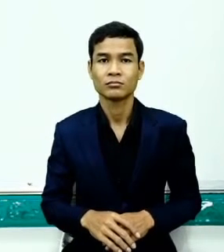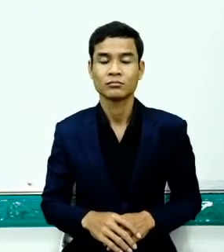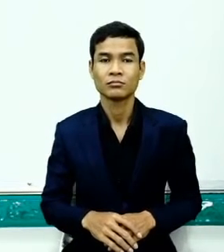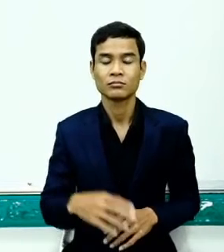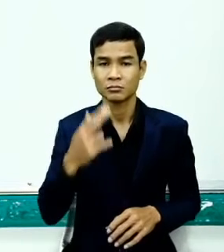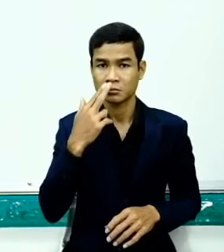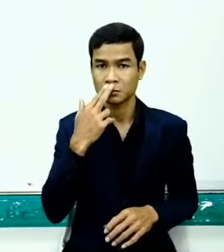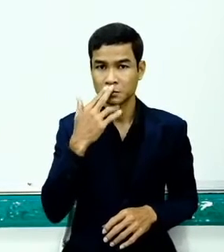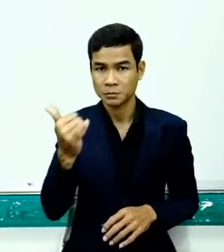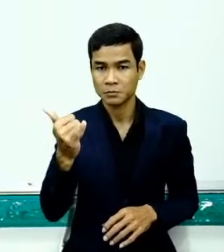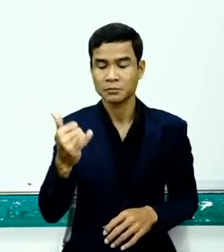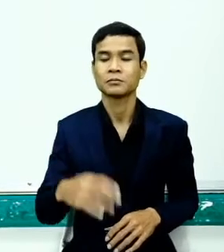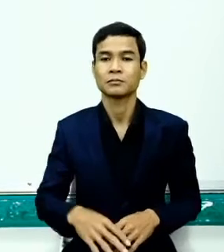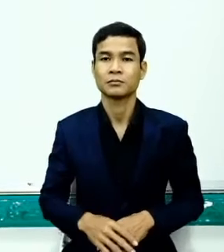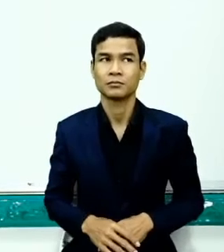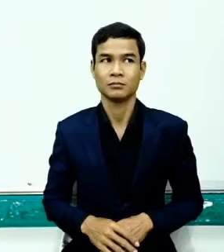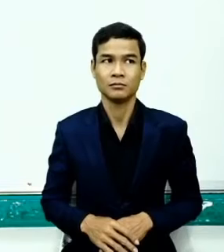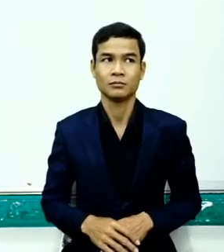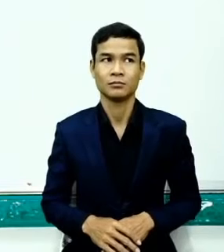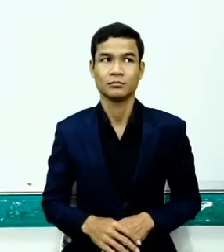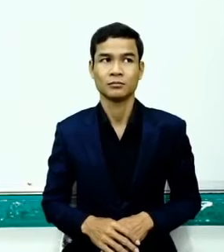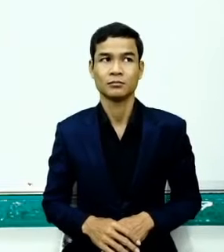ញុះ